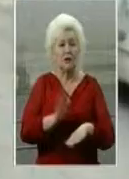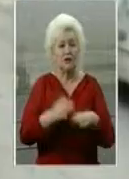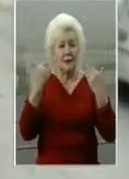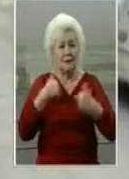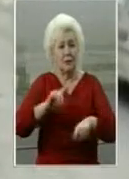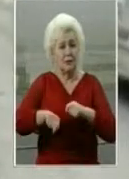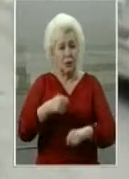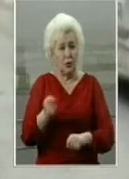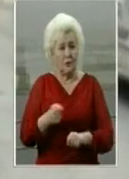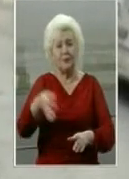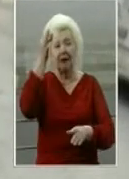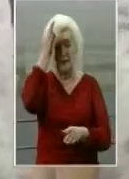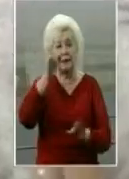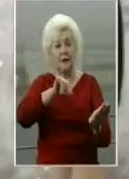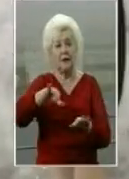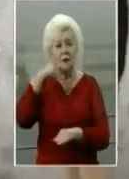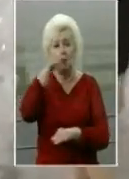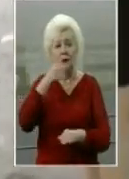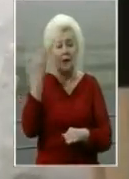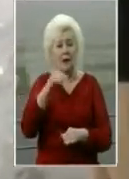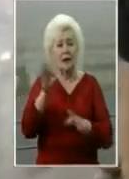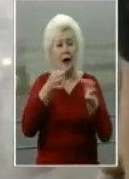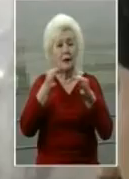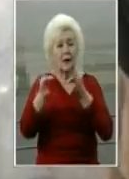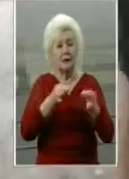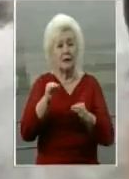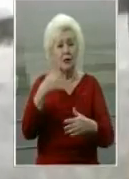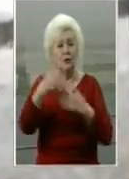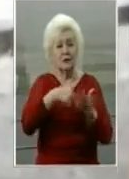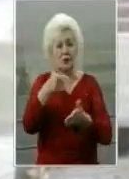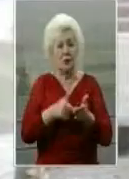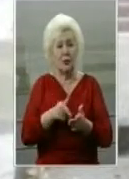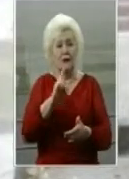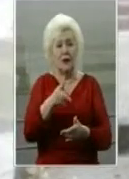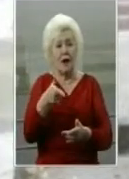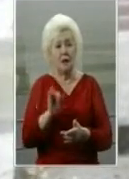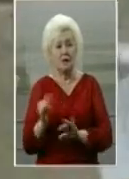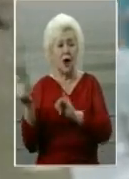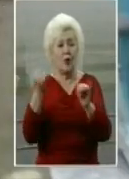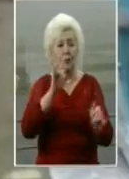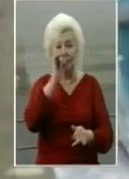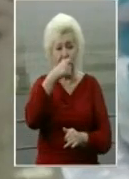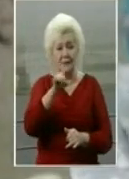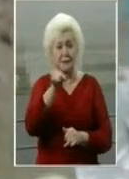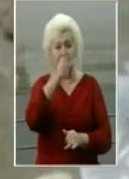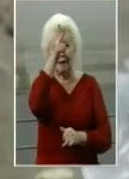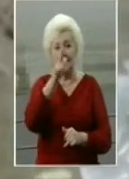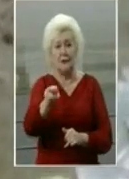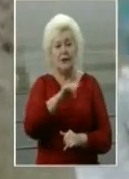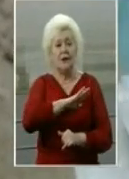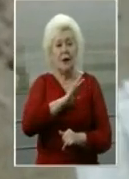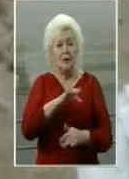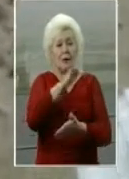ушкодження. Нагадаємо, торік у липні радницю херсонського мера Катерину Гандзюк облили сірчаною кислотою. За 3 місяці вона